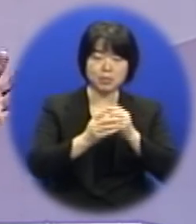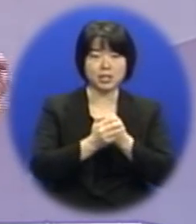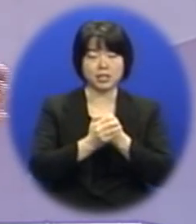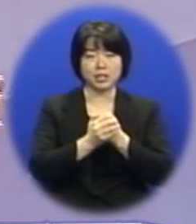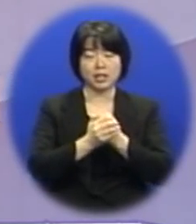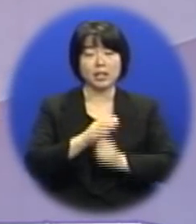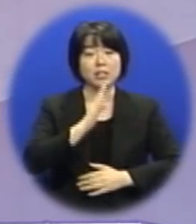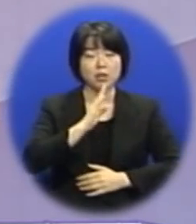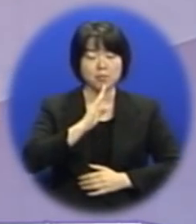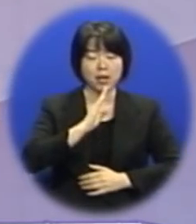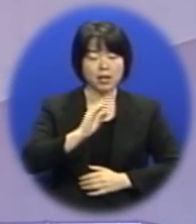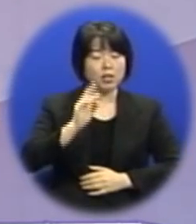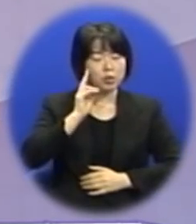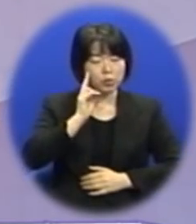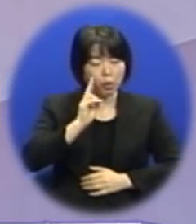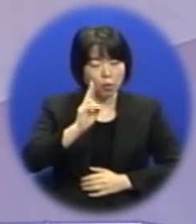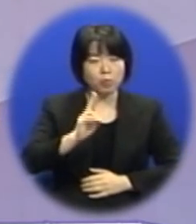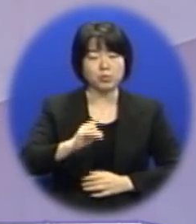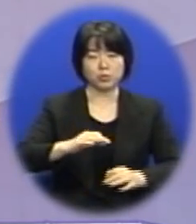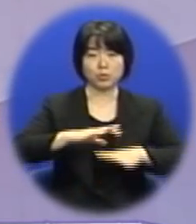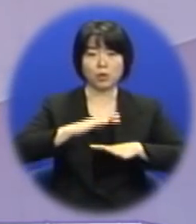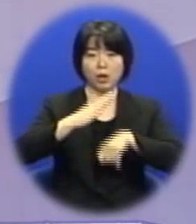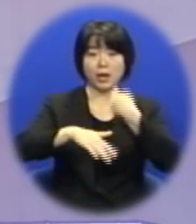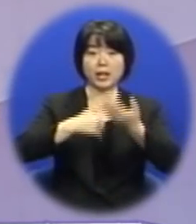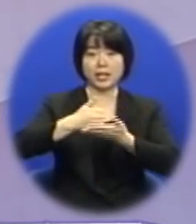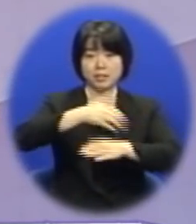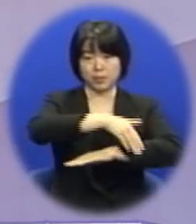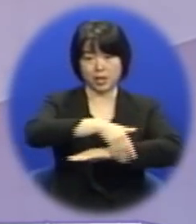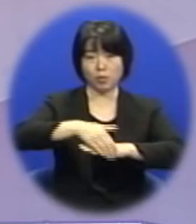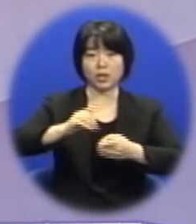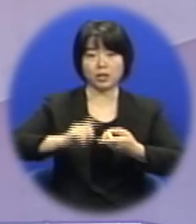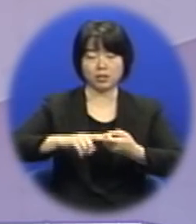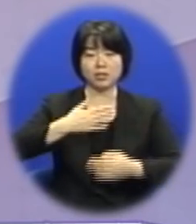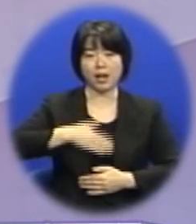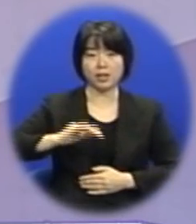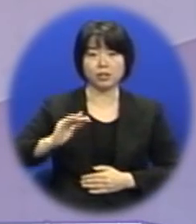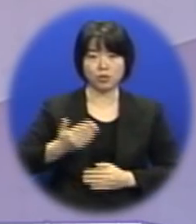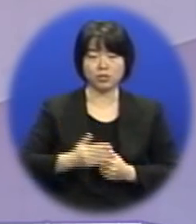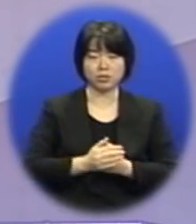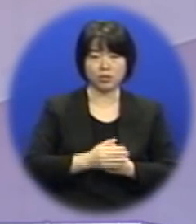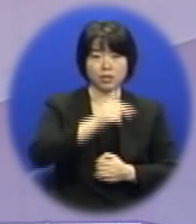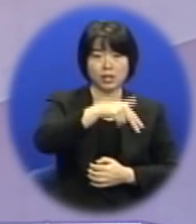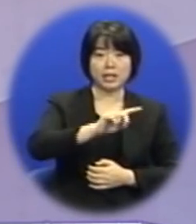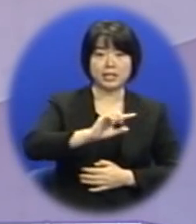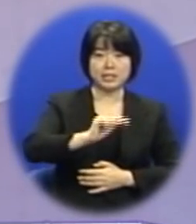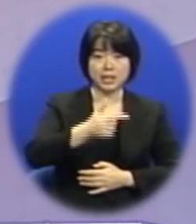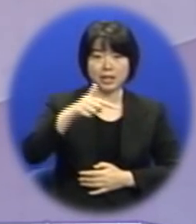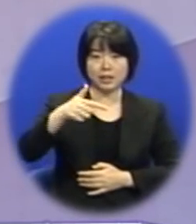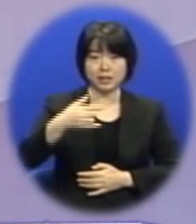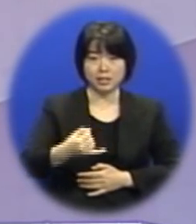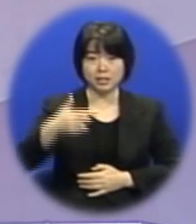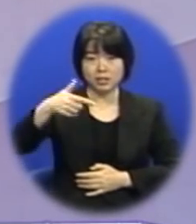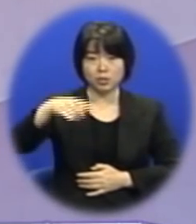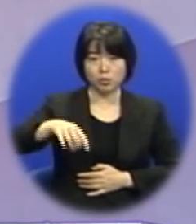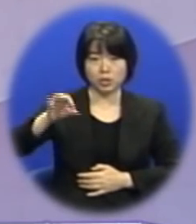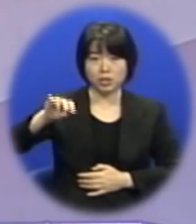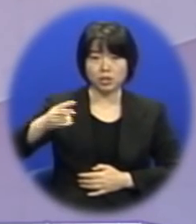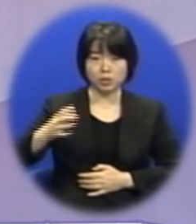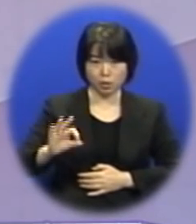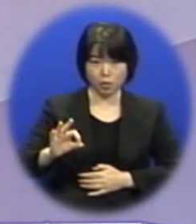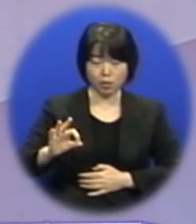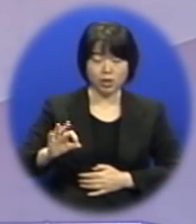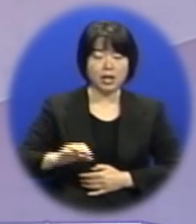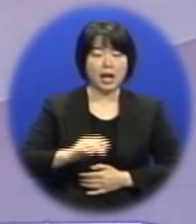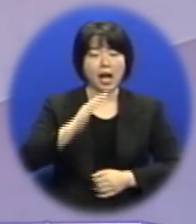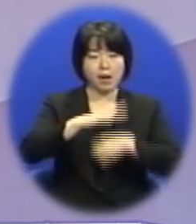정말 너무나 놀라운 하나님의 계획임을 알게 된 겁니다. 존 기용이라는 사람이 예수를 깊이 체험하라